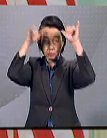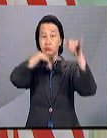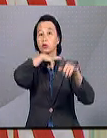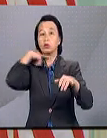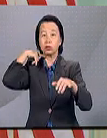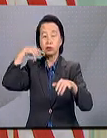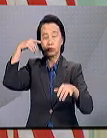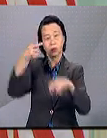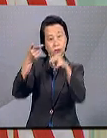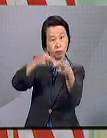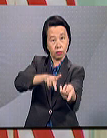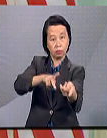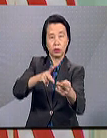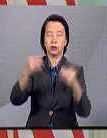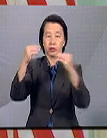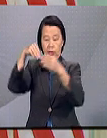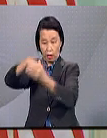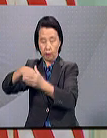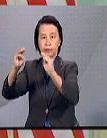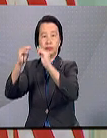hanya dibenarkan di masjid